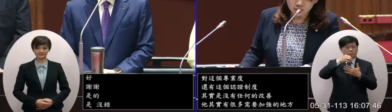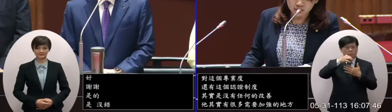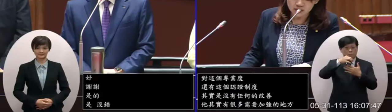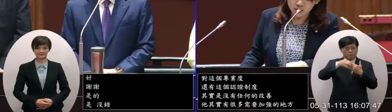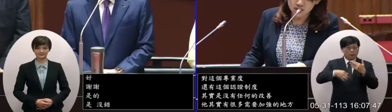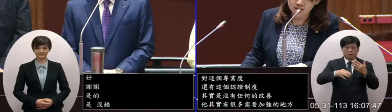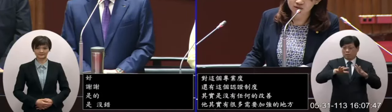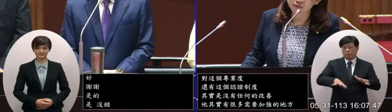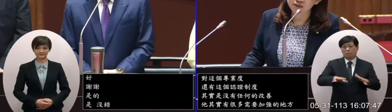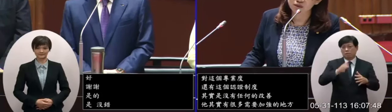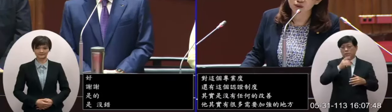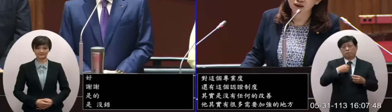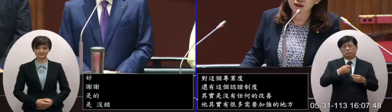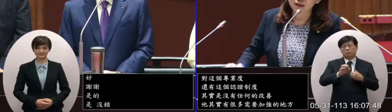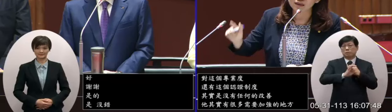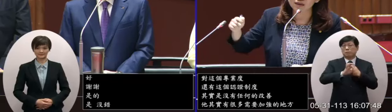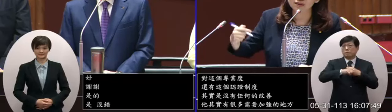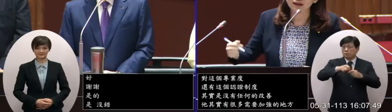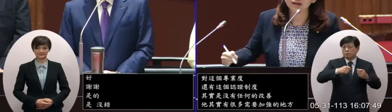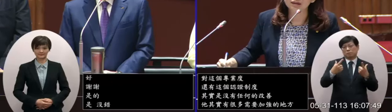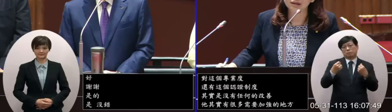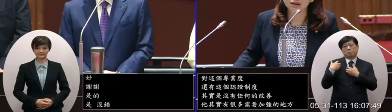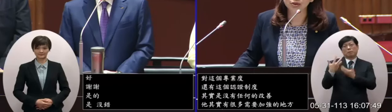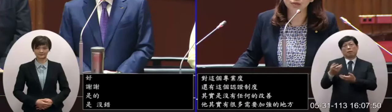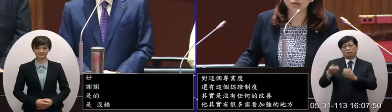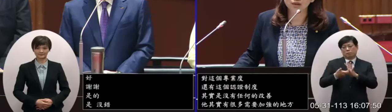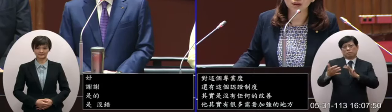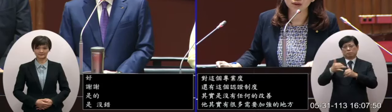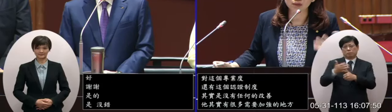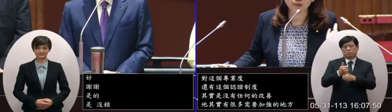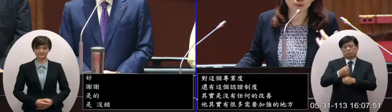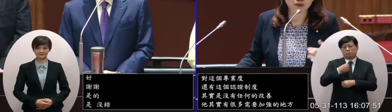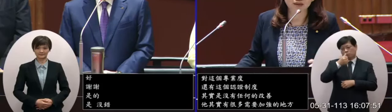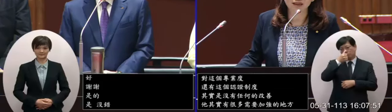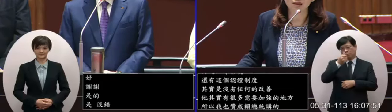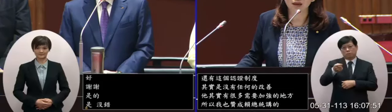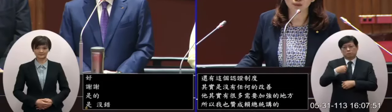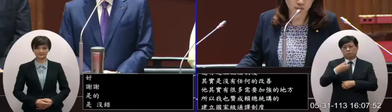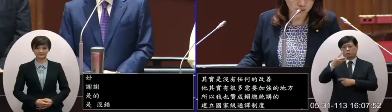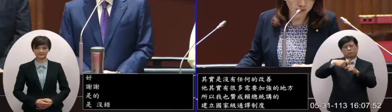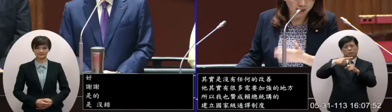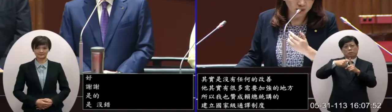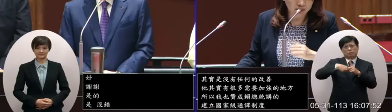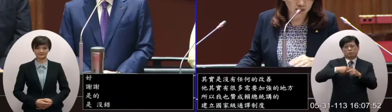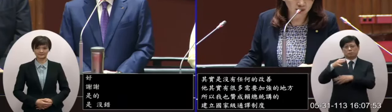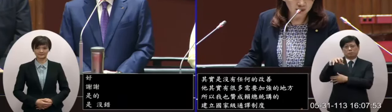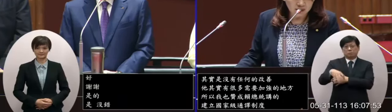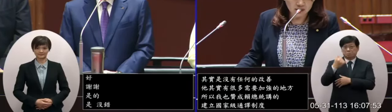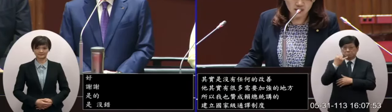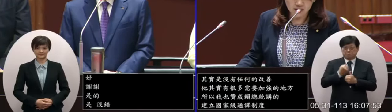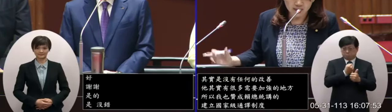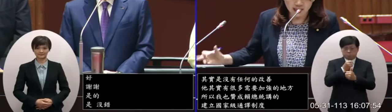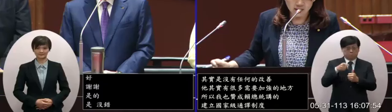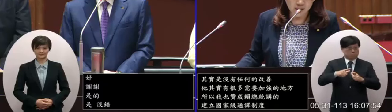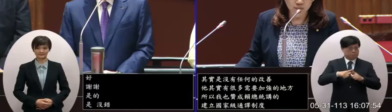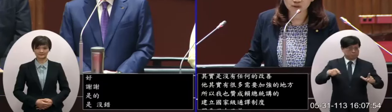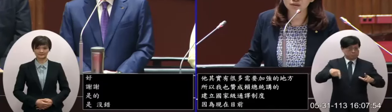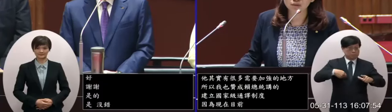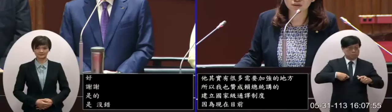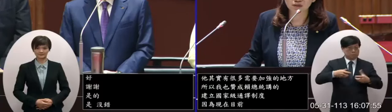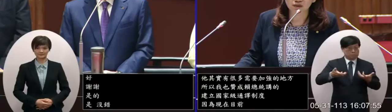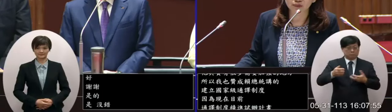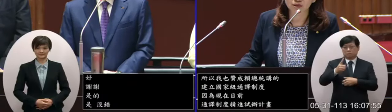的通译制度精进示范计划还是落在移民署。移民署也不过是一个三级单位，如何去 handle 这个这么大的一